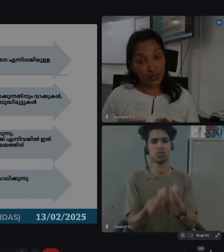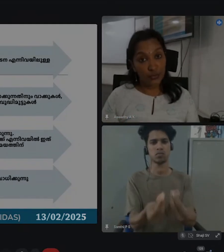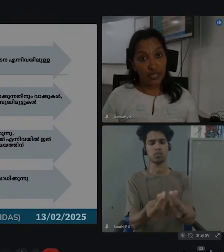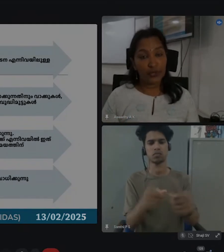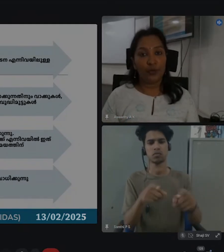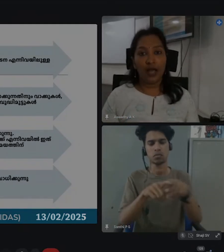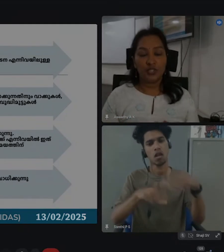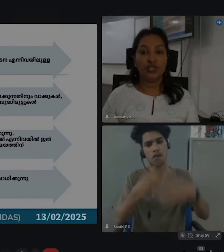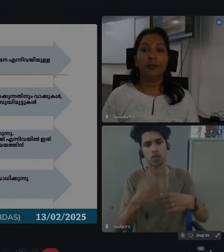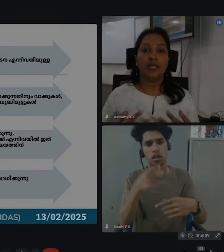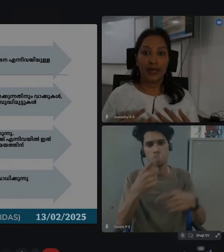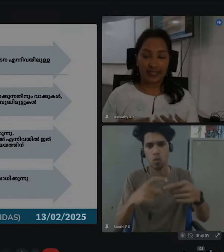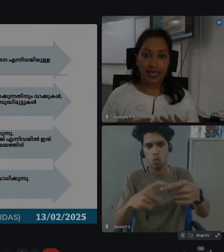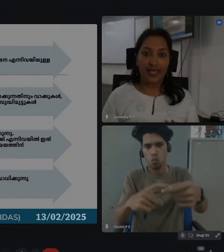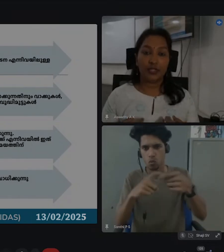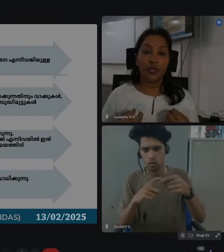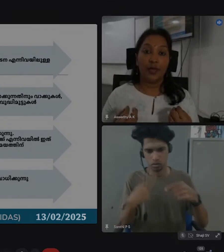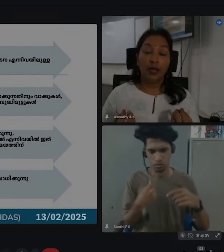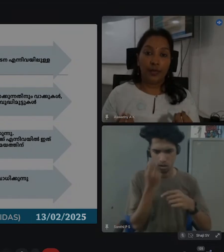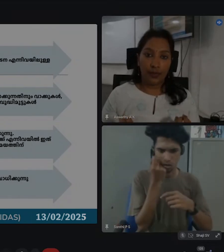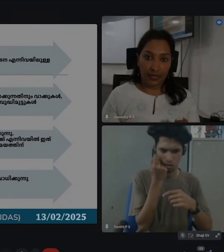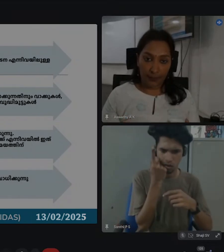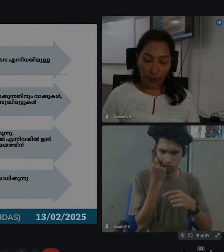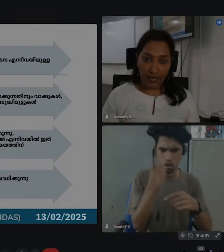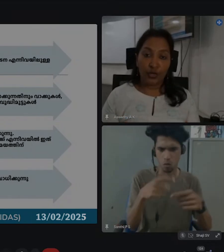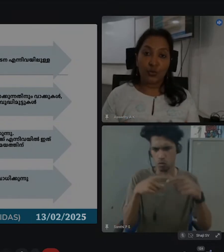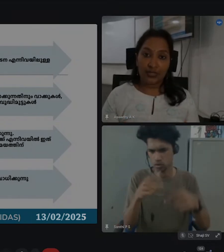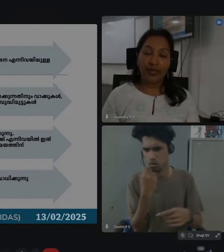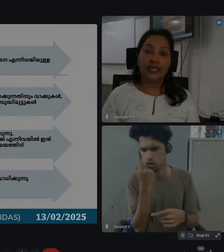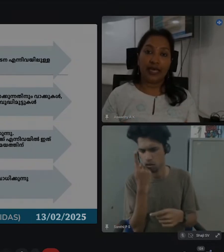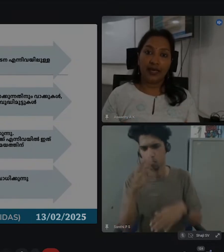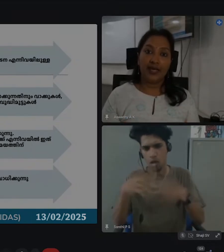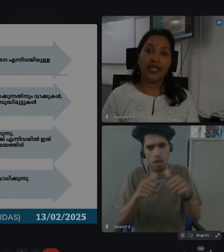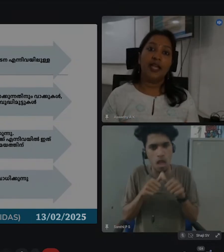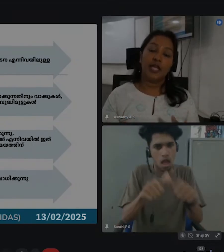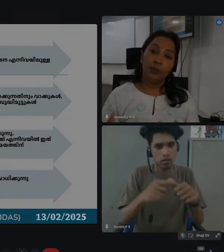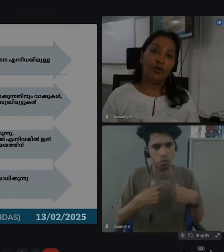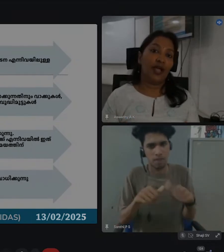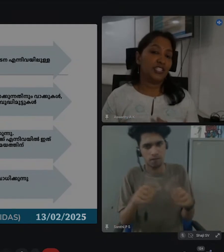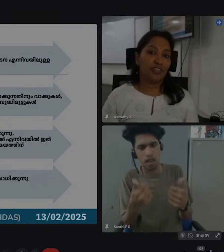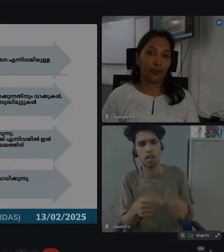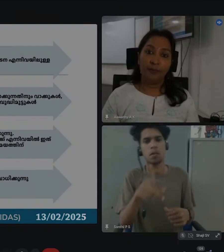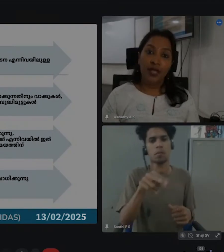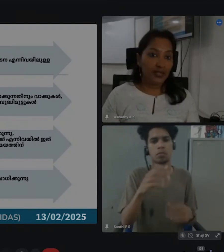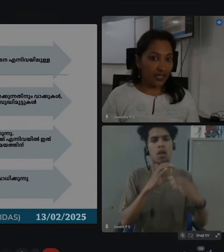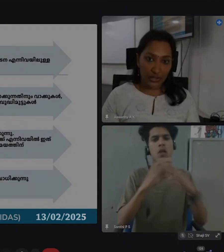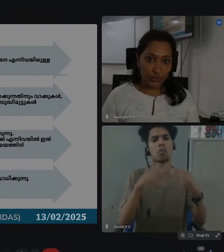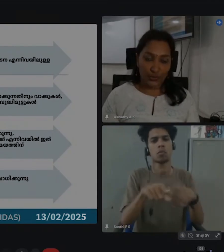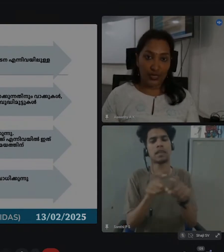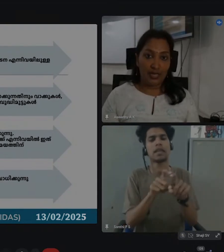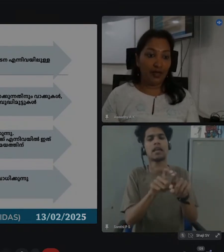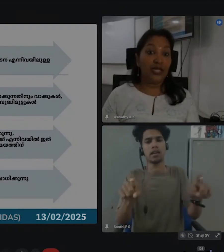എന്നോടൊരു ചോദ്യം ഉന്നയിക്കുമ്പോൾ ആ ചോദ്യം എനിക്ക് മനസ്സിലാക്കി അതിനൊരു പ്രോപ്പറായിട്ടുള്ള ഒരു ഉത്തരം എനിക്ക് തരാൻ കഴിയുകയാണെങ്കിലും അവിടെ ഒരു ആശയവിനിമയം